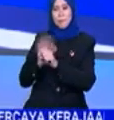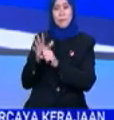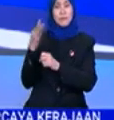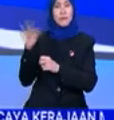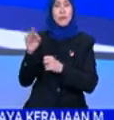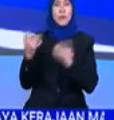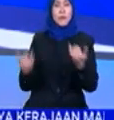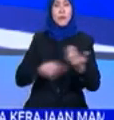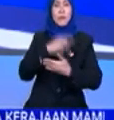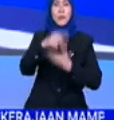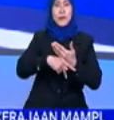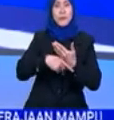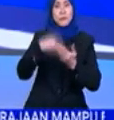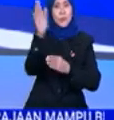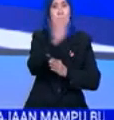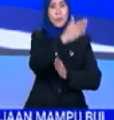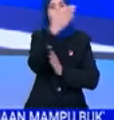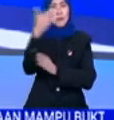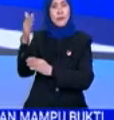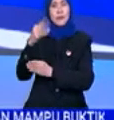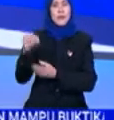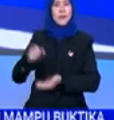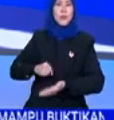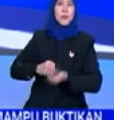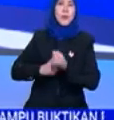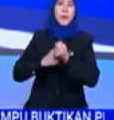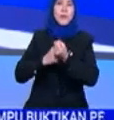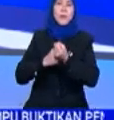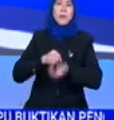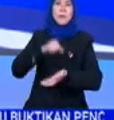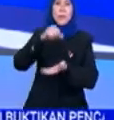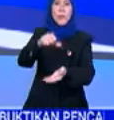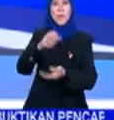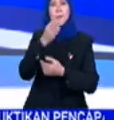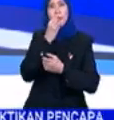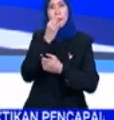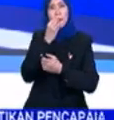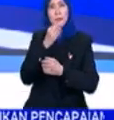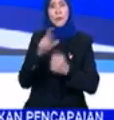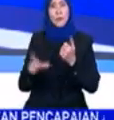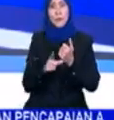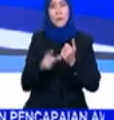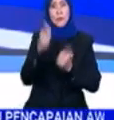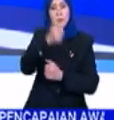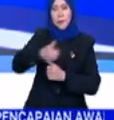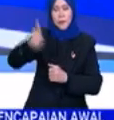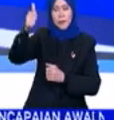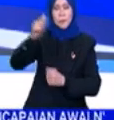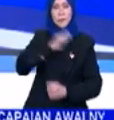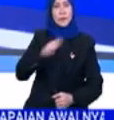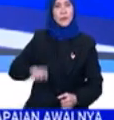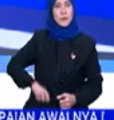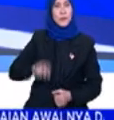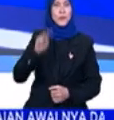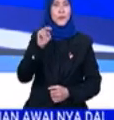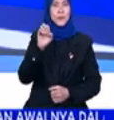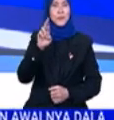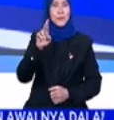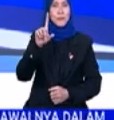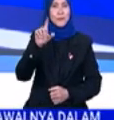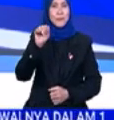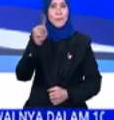Gemilang dan simpangan baku makanan kepada penduduk di ibu negara penolong pengaruhnya Tengku nulis saat engkau Yahya berkata